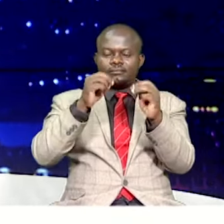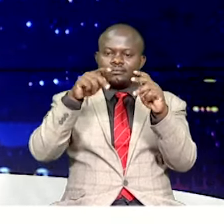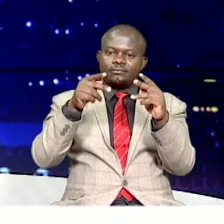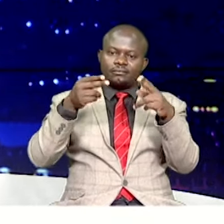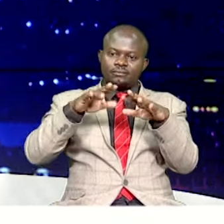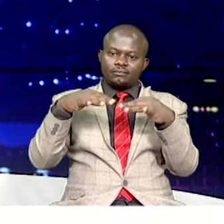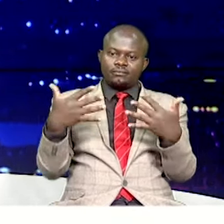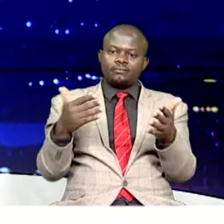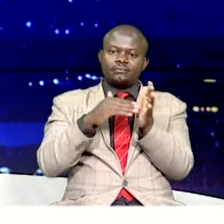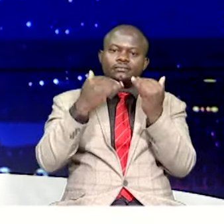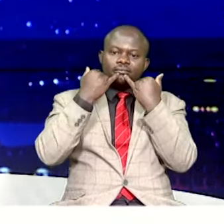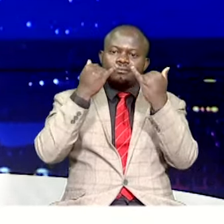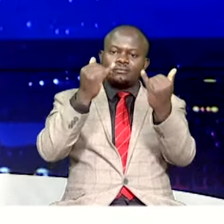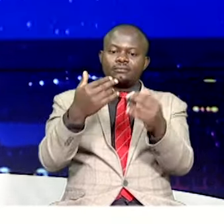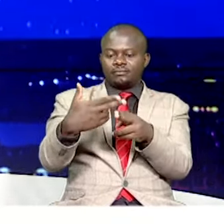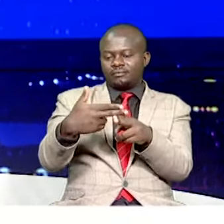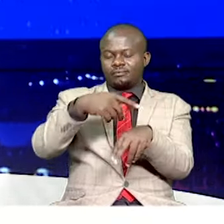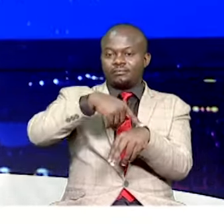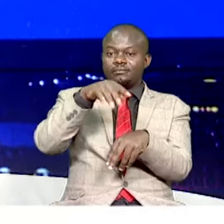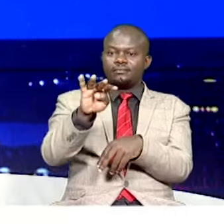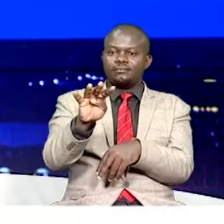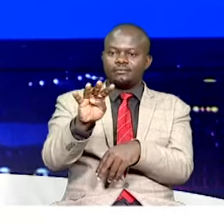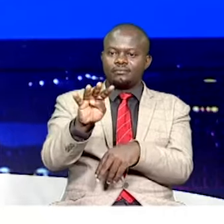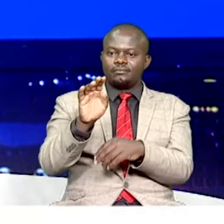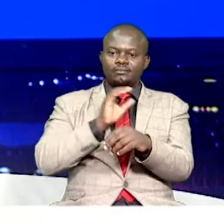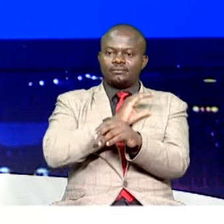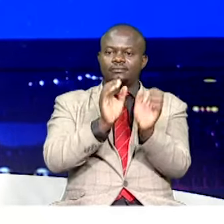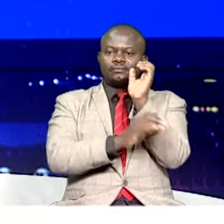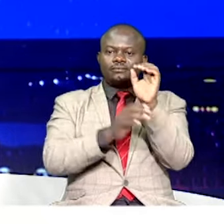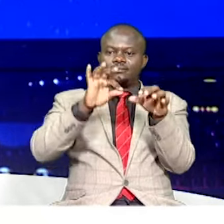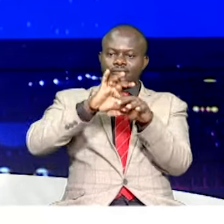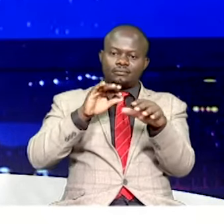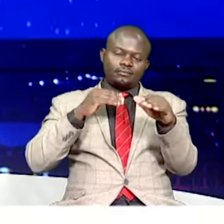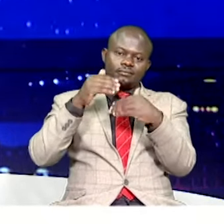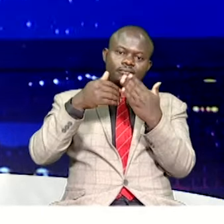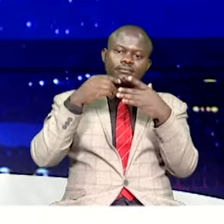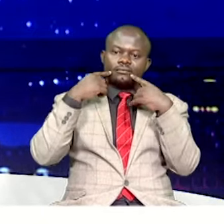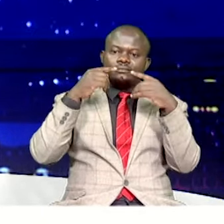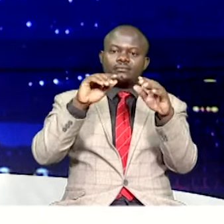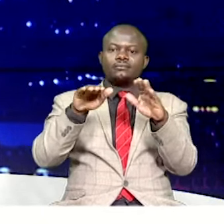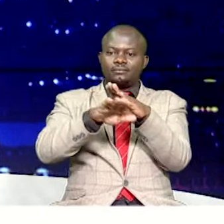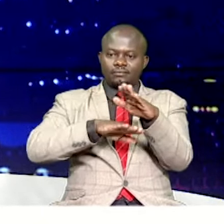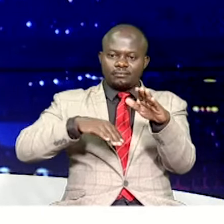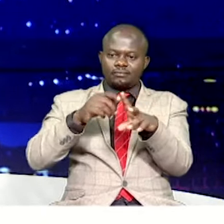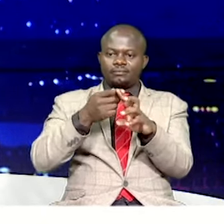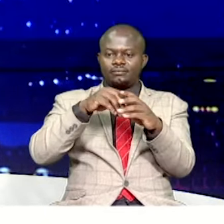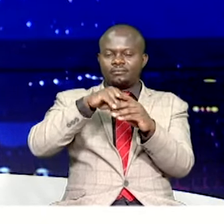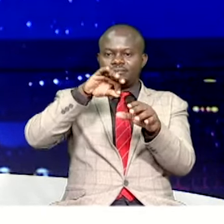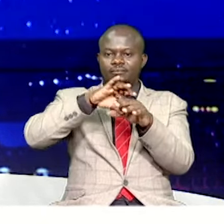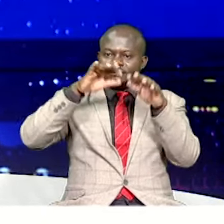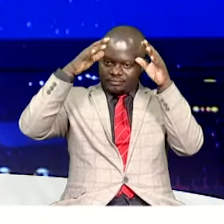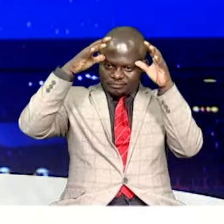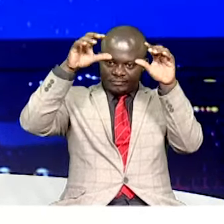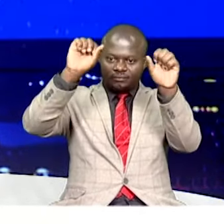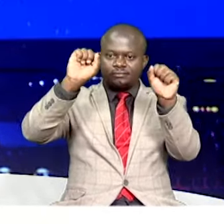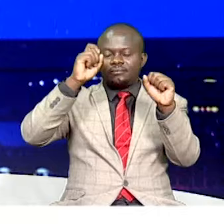cyagenze tunababwira ko mu kanya ku isaha ya saa yine komisiyo y'igihugu y'amatora itangaza iby'ibanze byavuye mu matora ya perezida